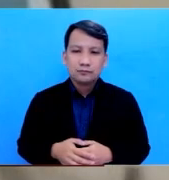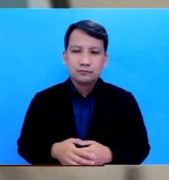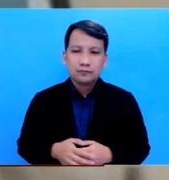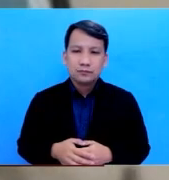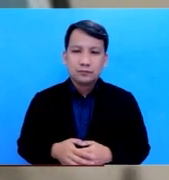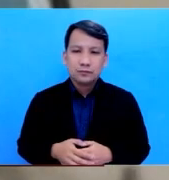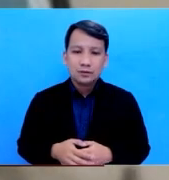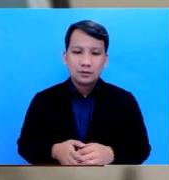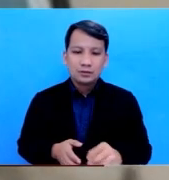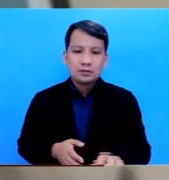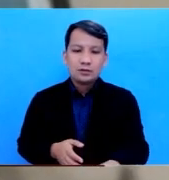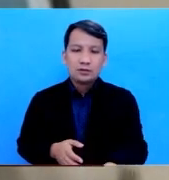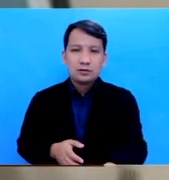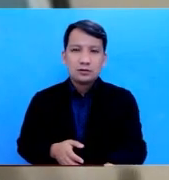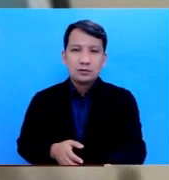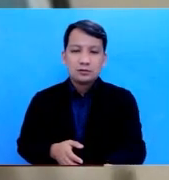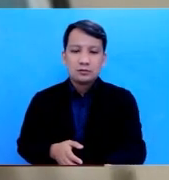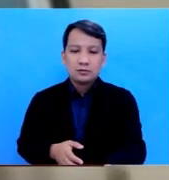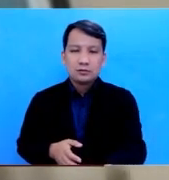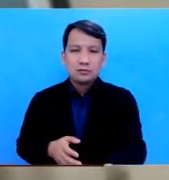Congress is set to proclaim